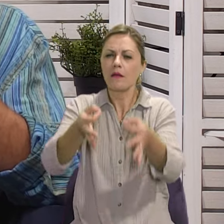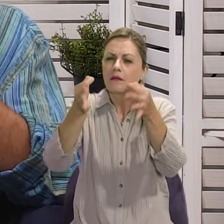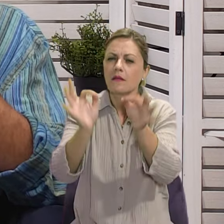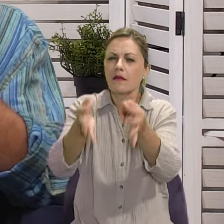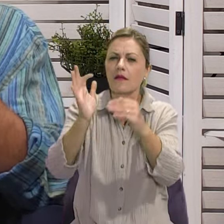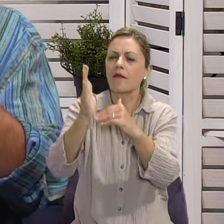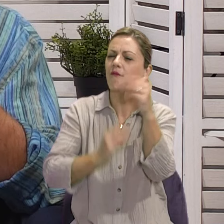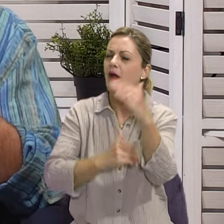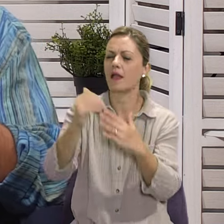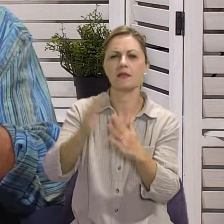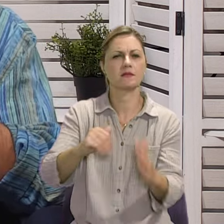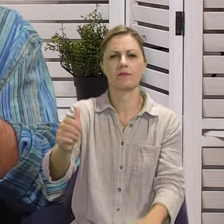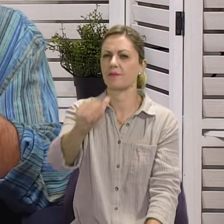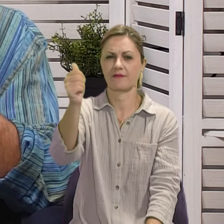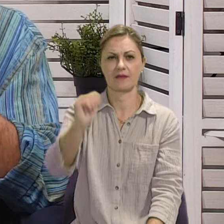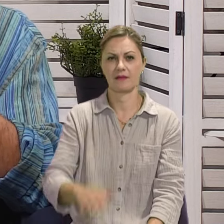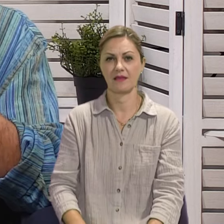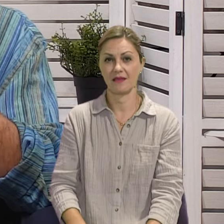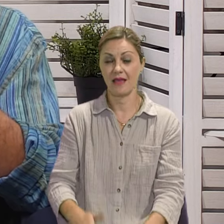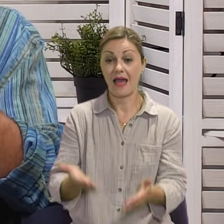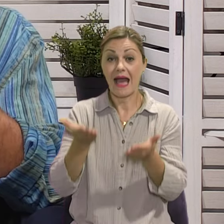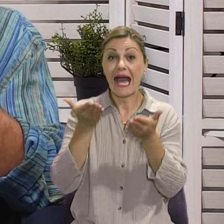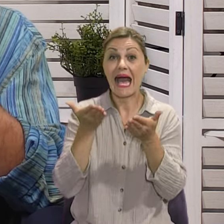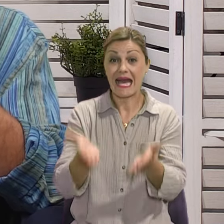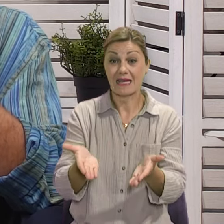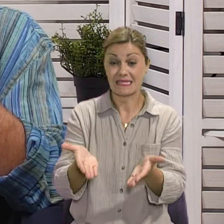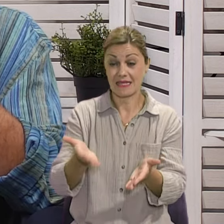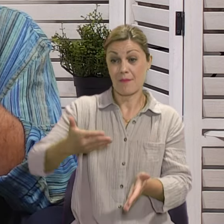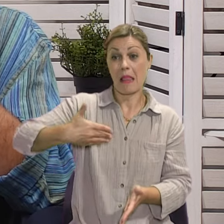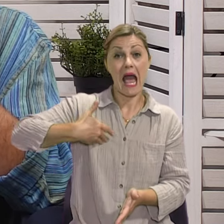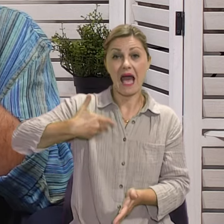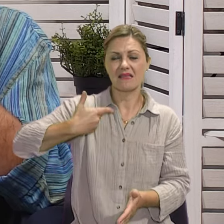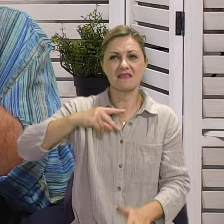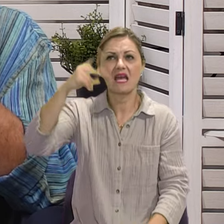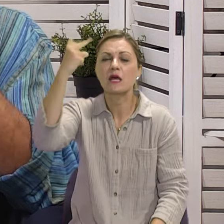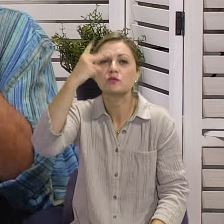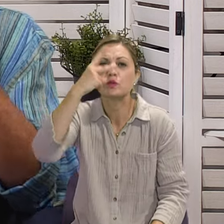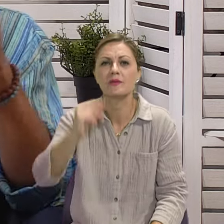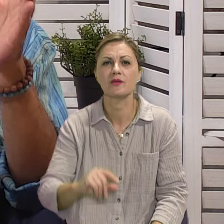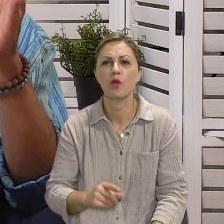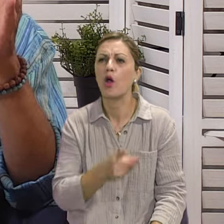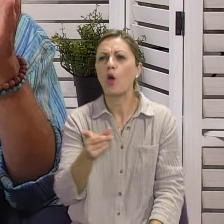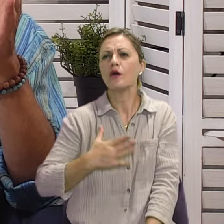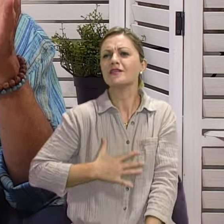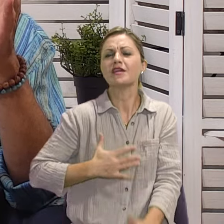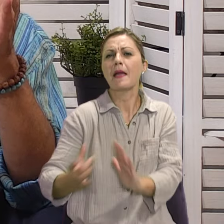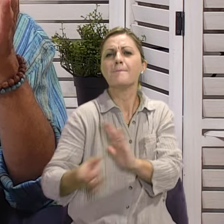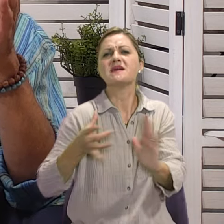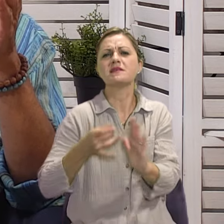znaju što je to tako dobro tu. Zašto je to tako dobro? I prođu preko